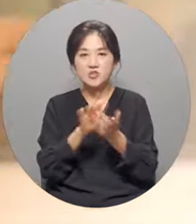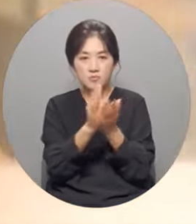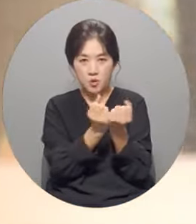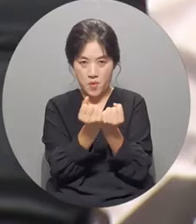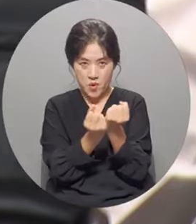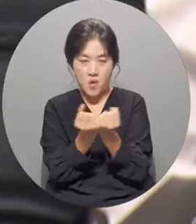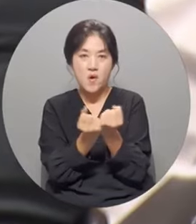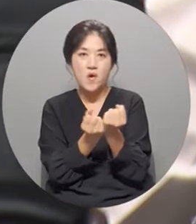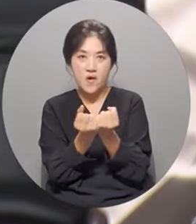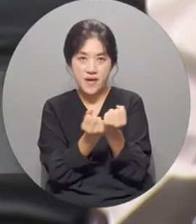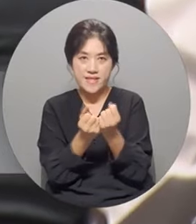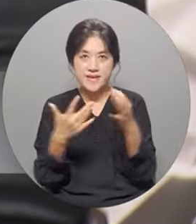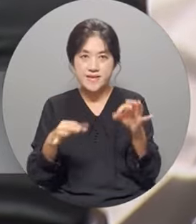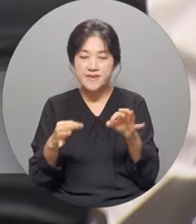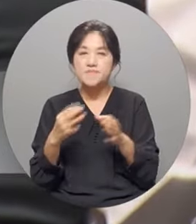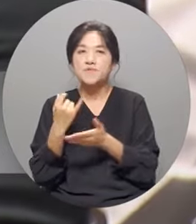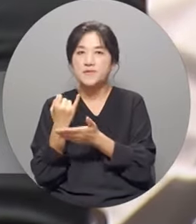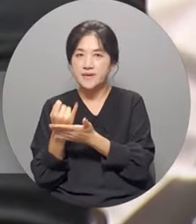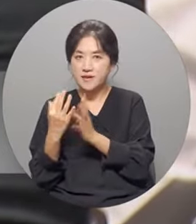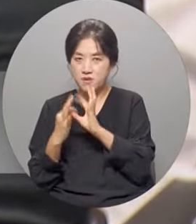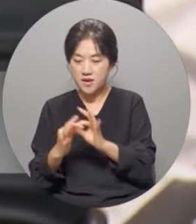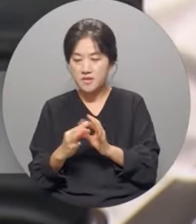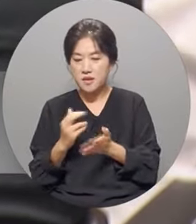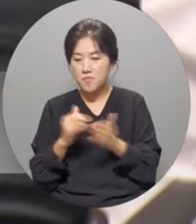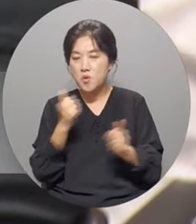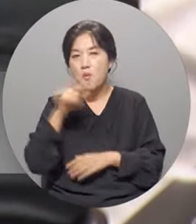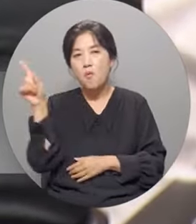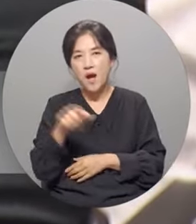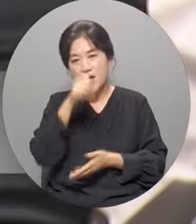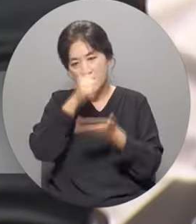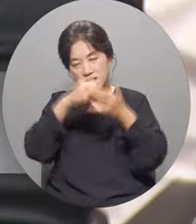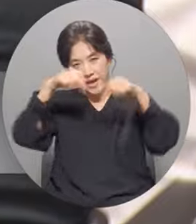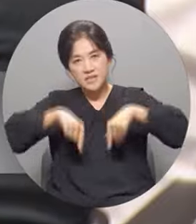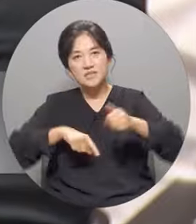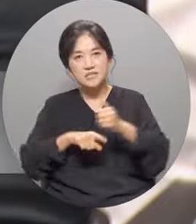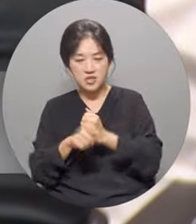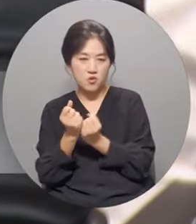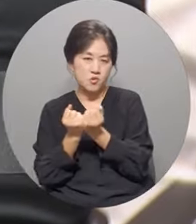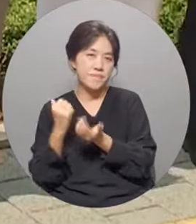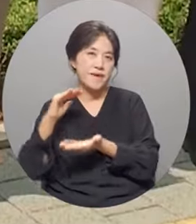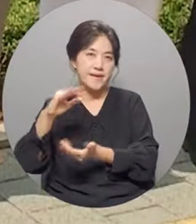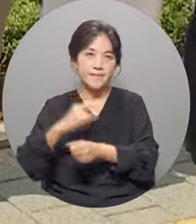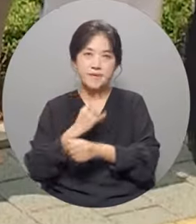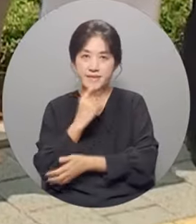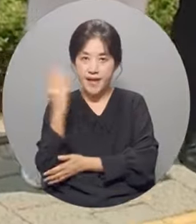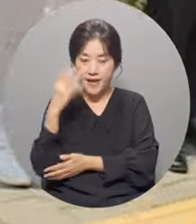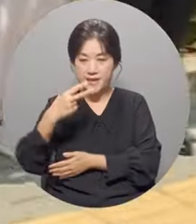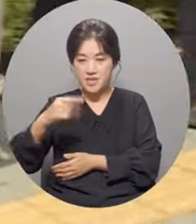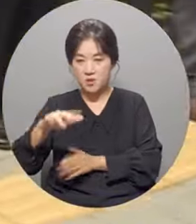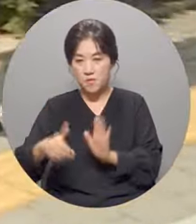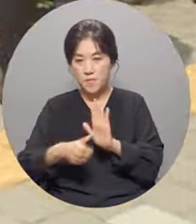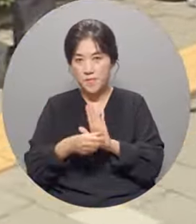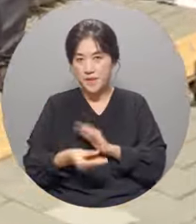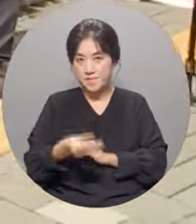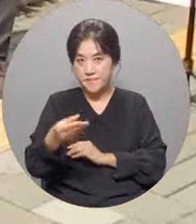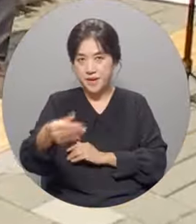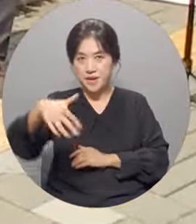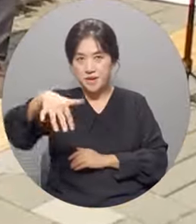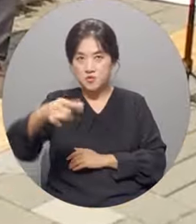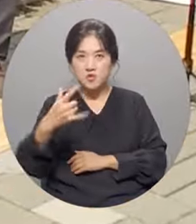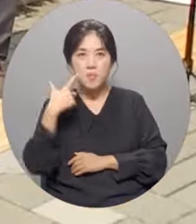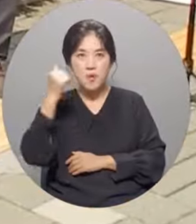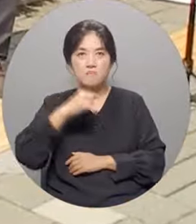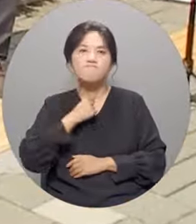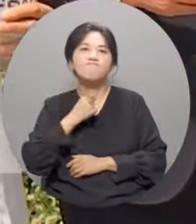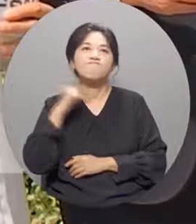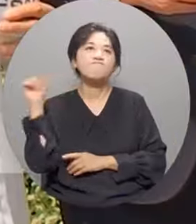합니다. 김 여사 측은 변호인이 나와 무혐의 의견을 내겠다고 했습니다. 디올백을 건넨 최재형 목사도 참석을